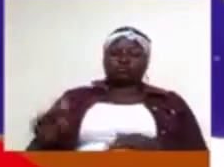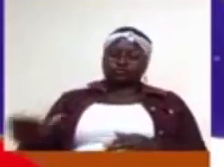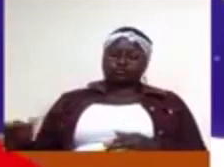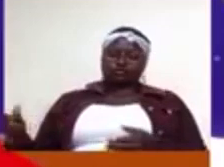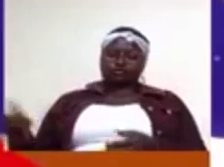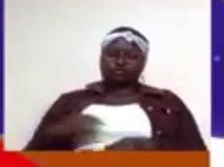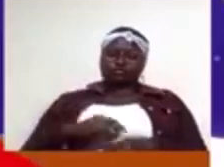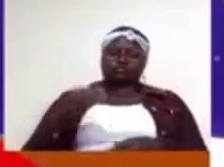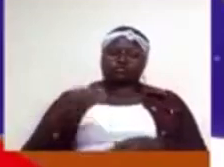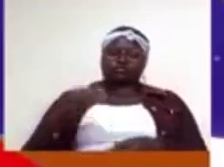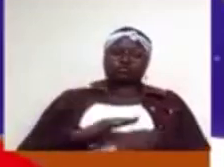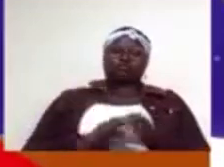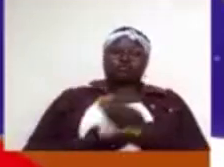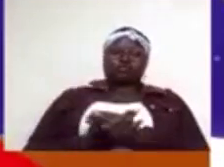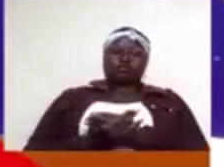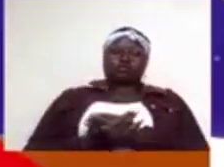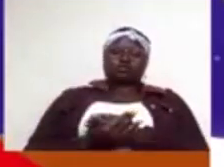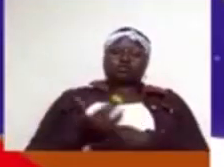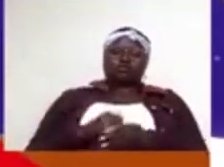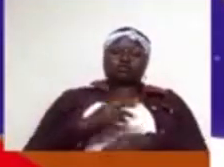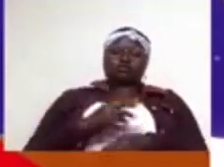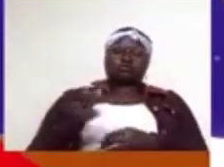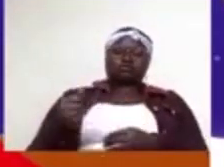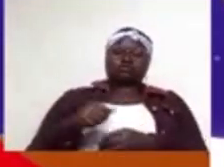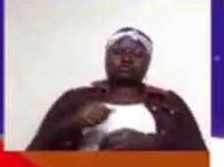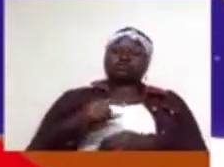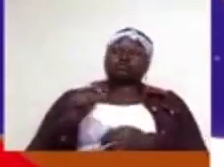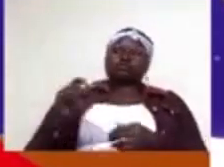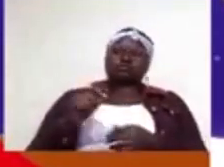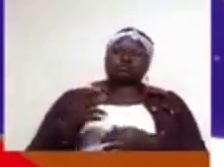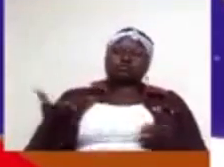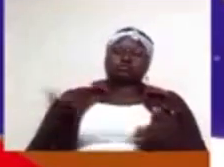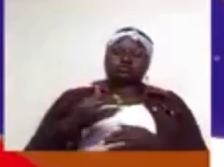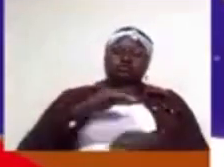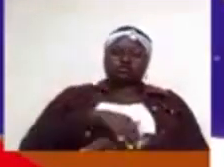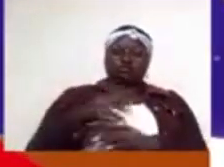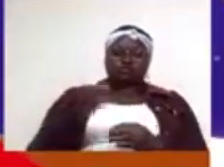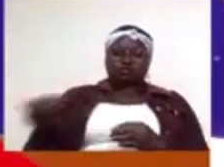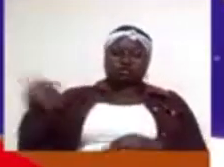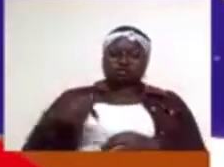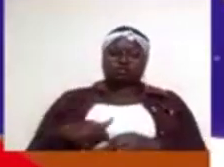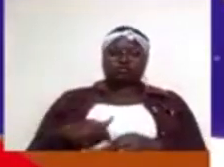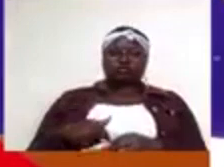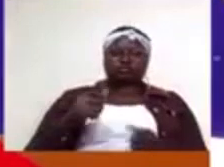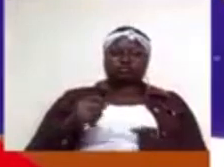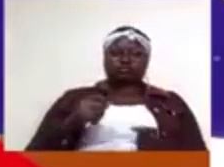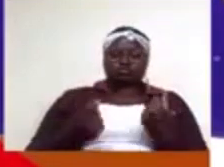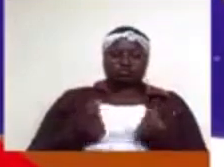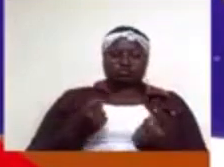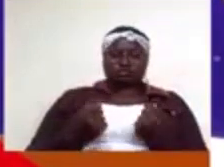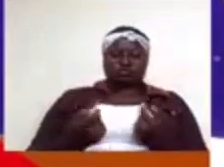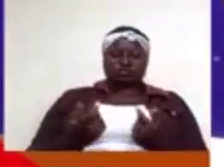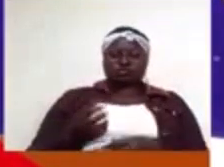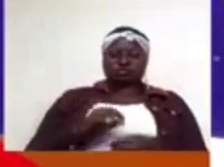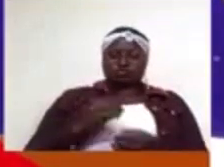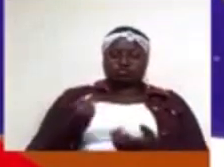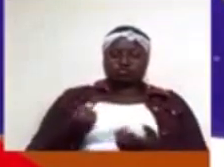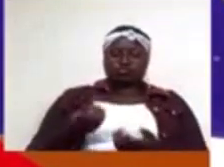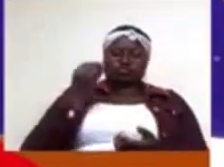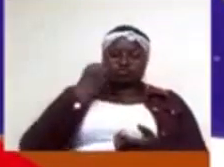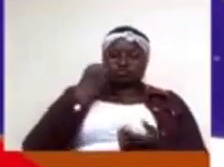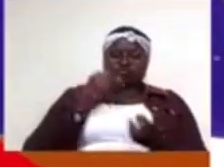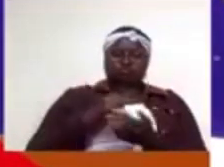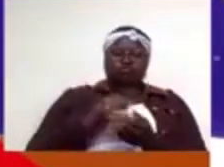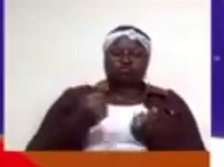we ona niwe we harairie kwamwira we jipange enda hwaini agicoka ri we hau riko inukirwa nike ho mwaki ciake